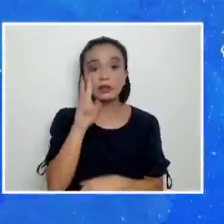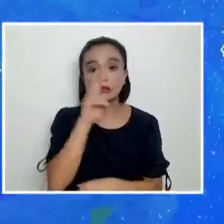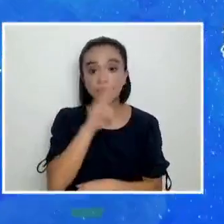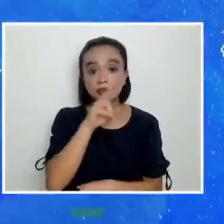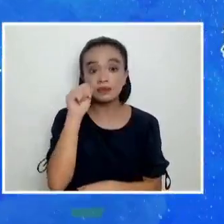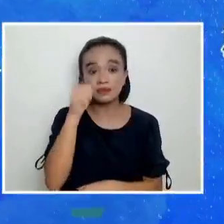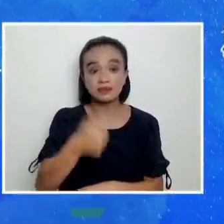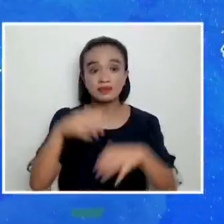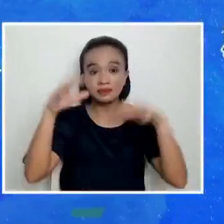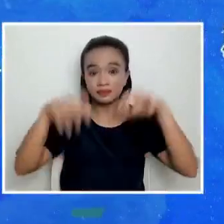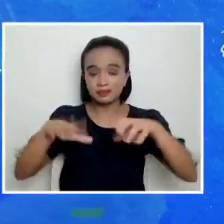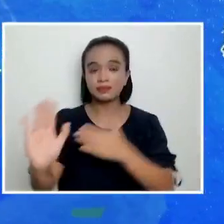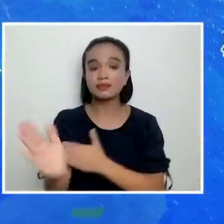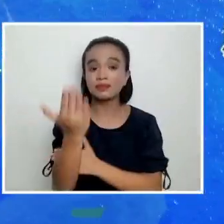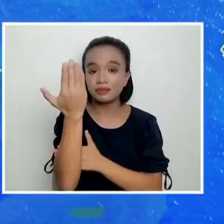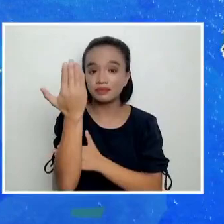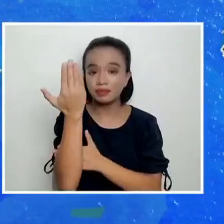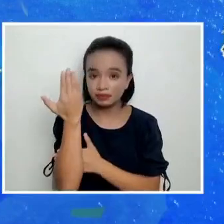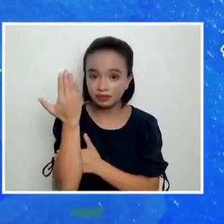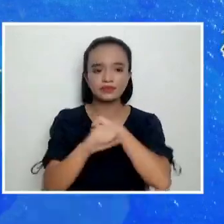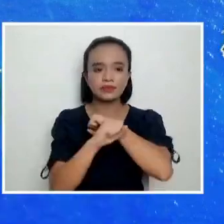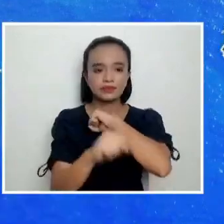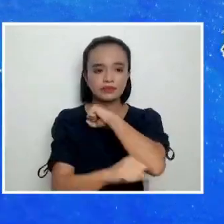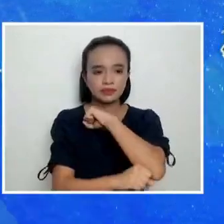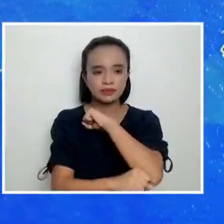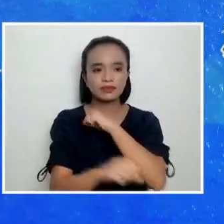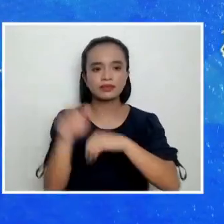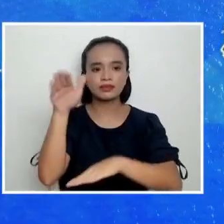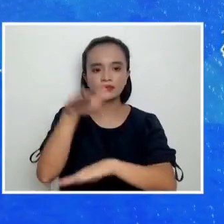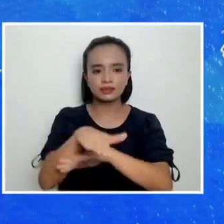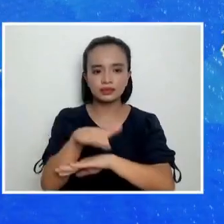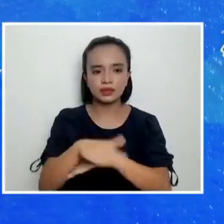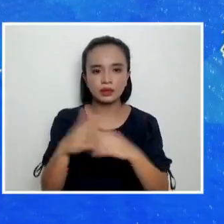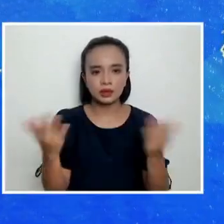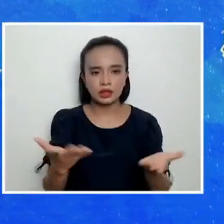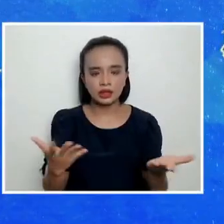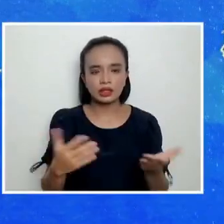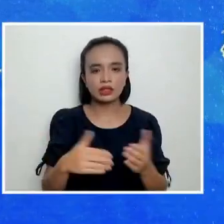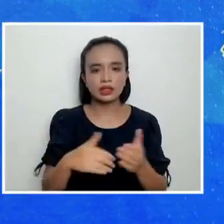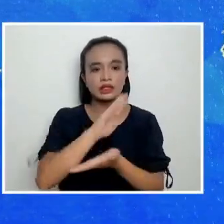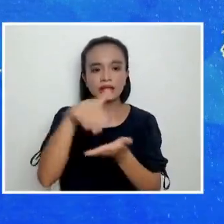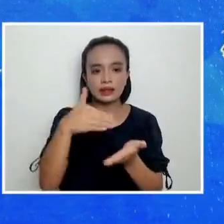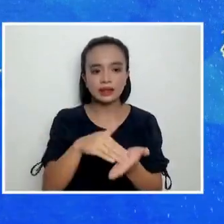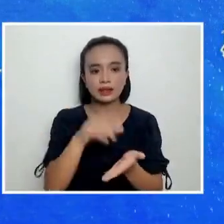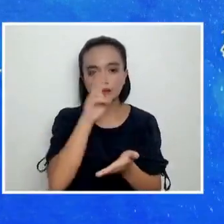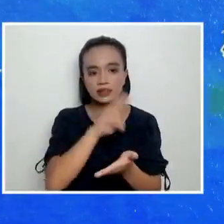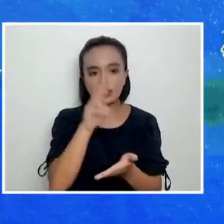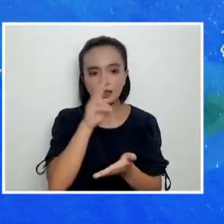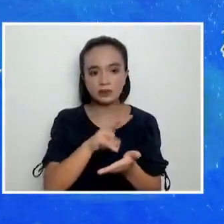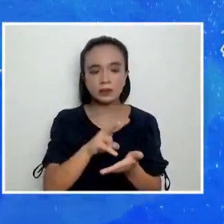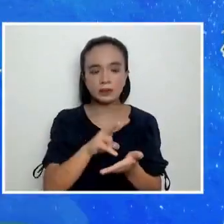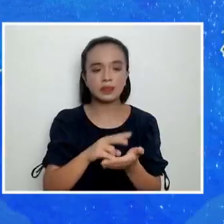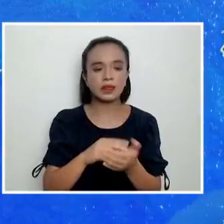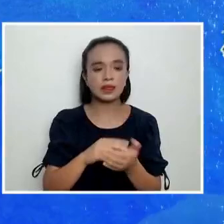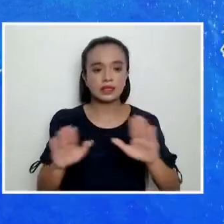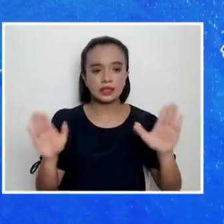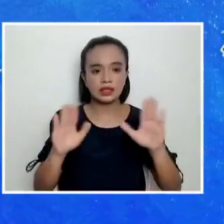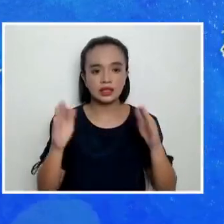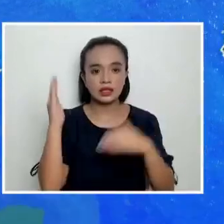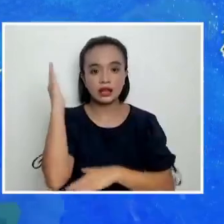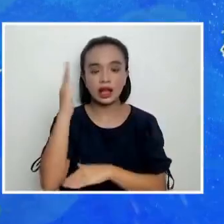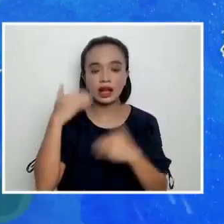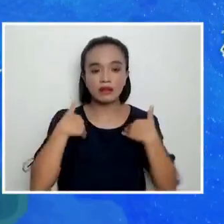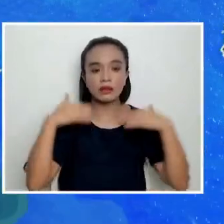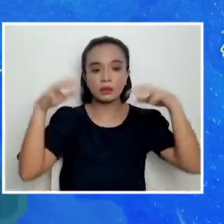sa umaga sa bahagi po ng Samar at sa hapon naman sa katimugang bahagi ng Central Visayas. Sa Linggo ng tanghali, may ulan po sa bahagi